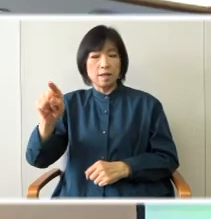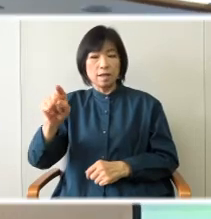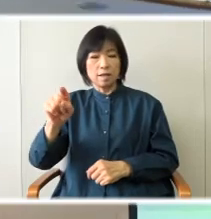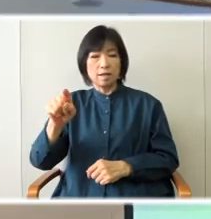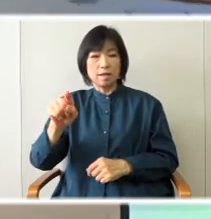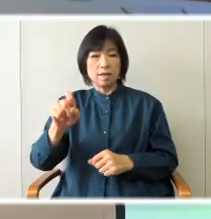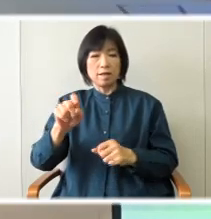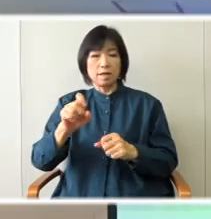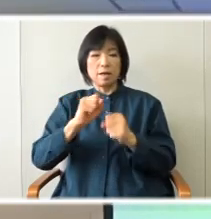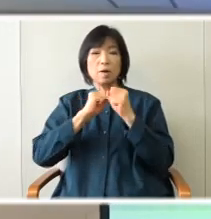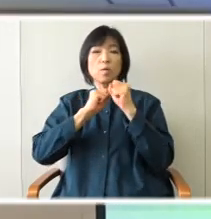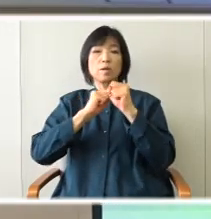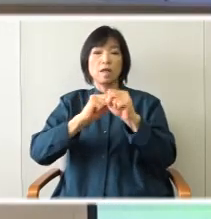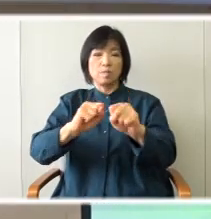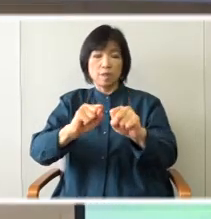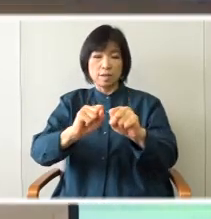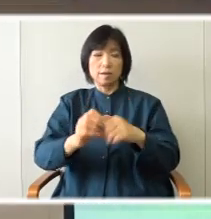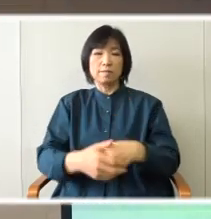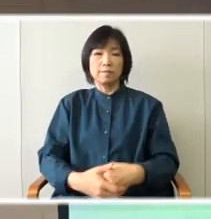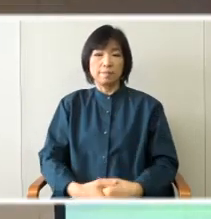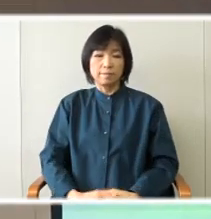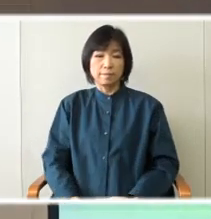と思います。よろしくお願い